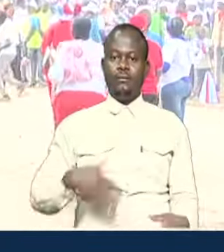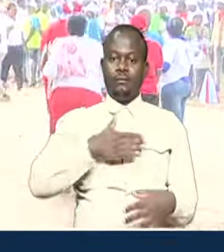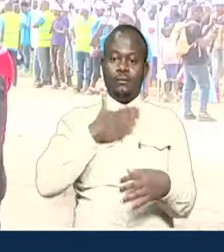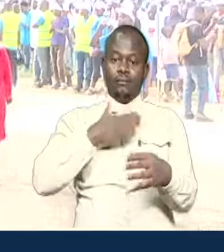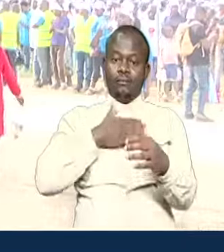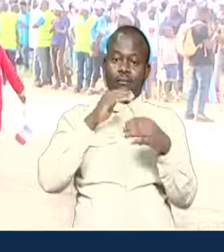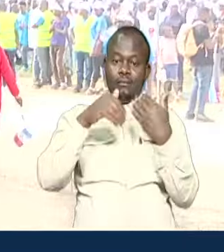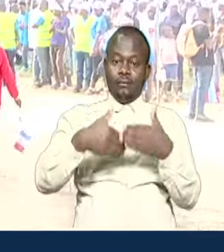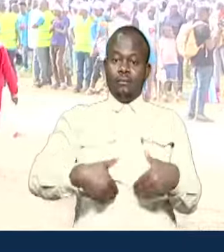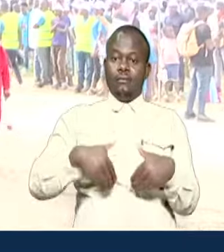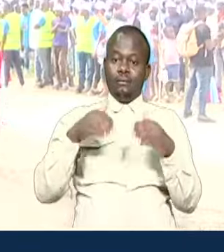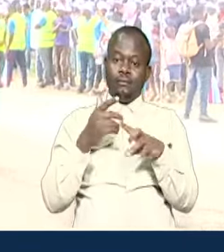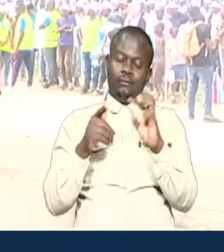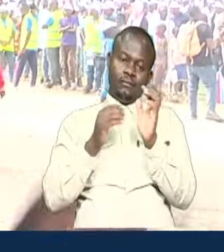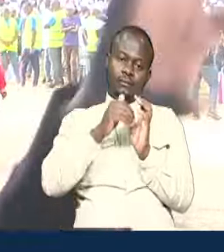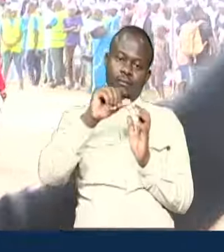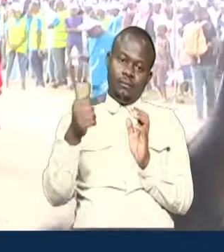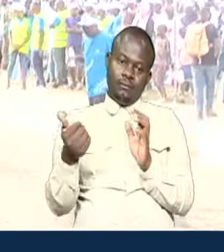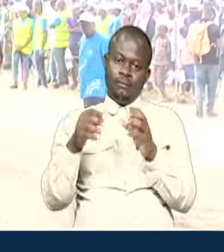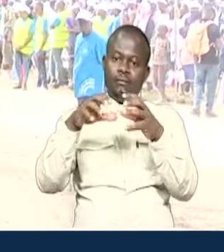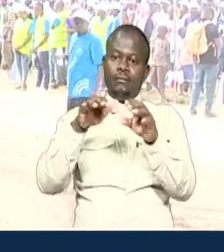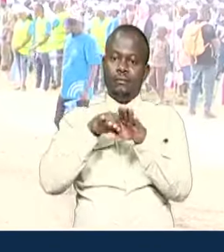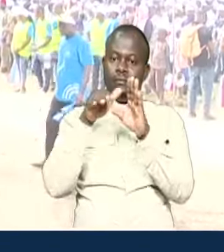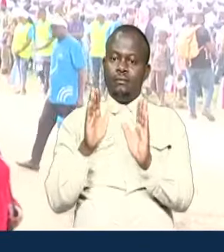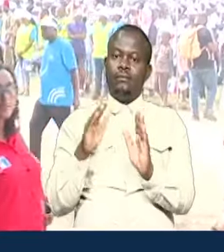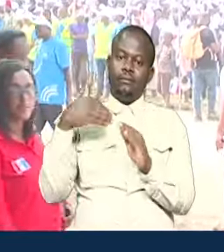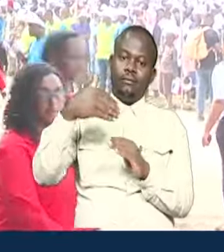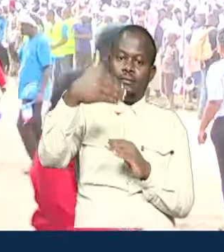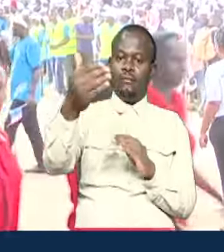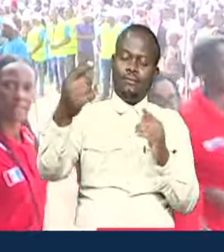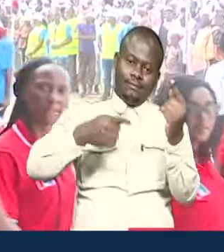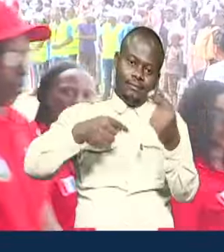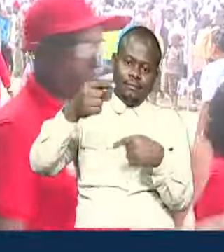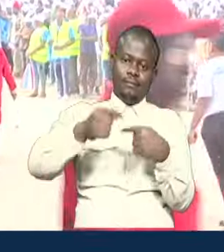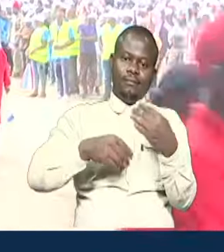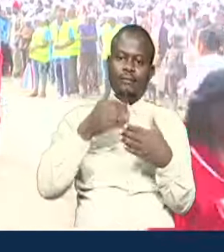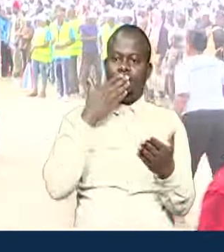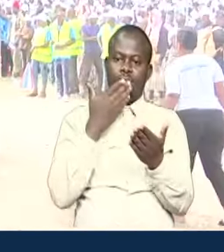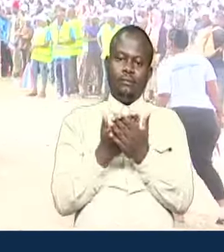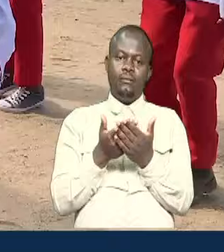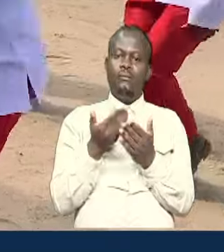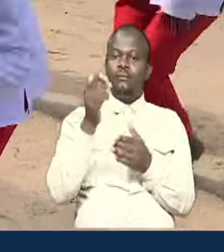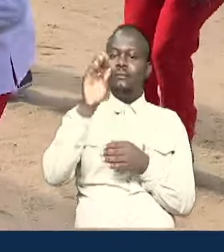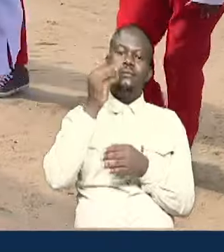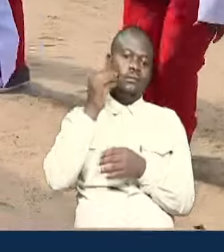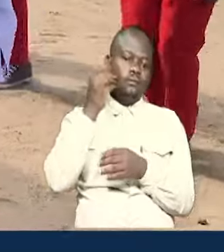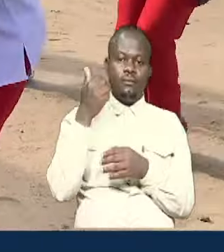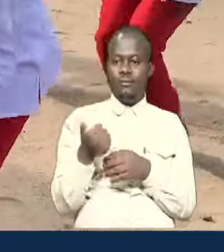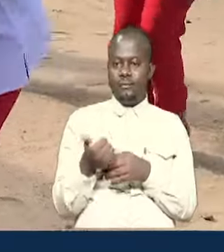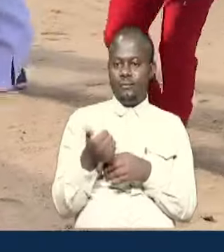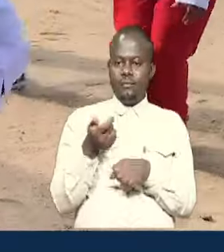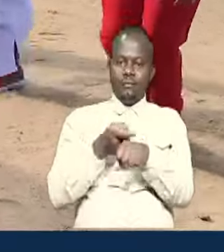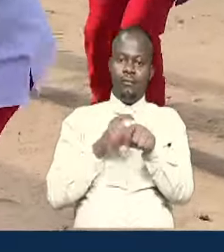urubyiruko, kandi ikindi tunishimira n'uburyo abanyamuryango bagenda baza baraza neza bagataha neza. Musanze